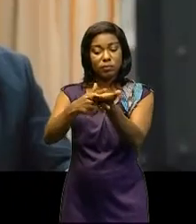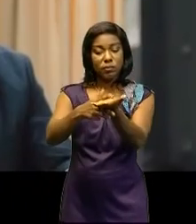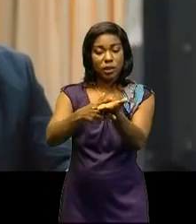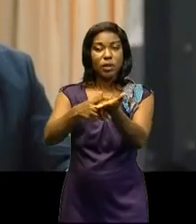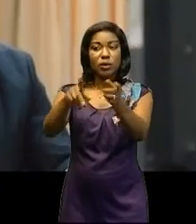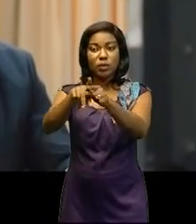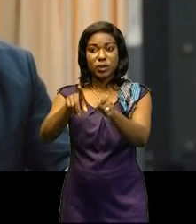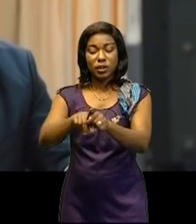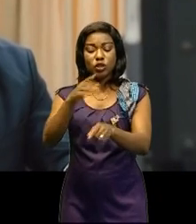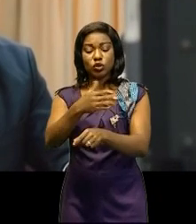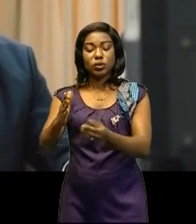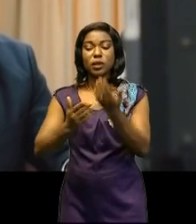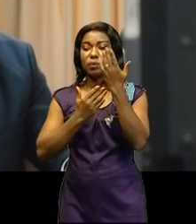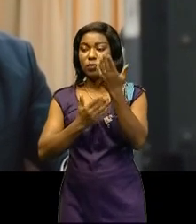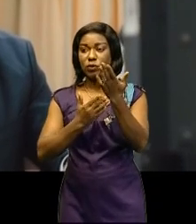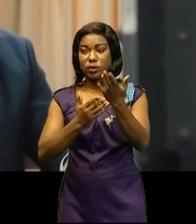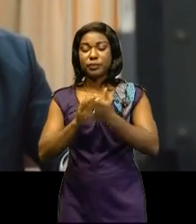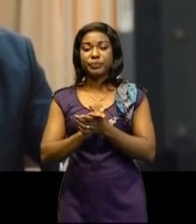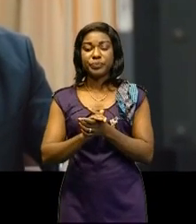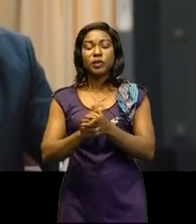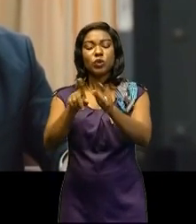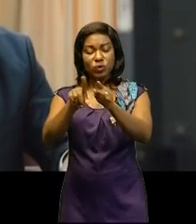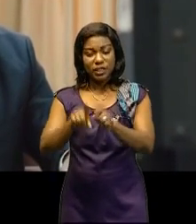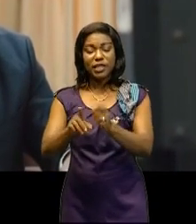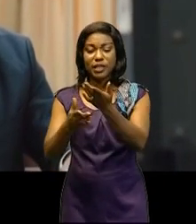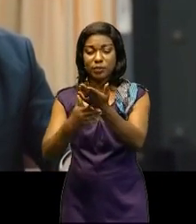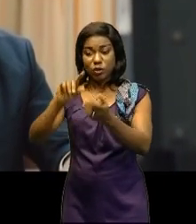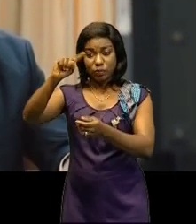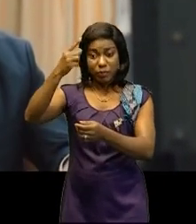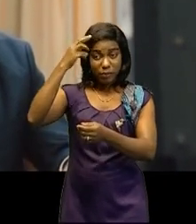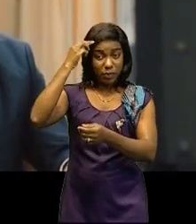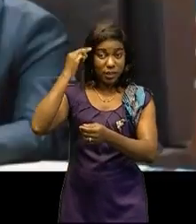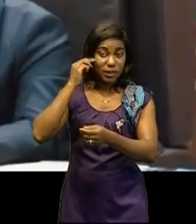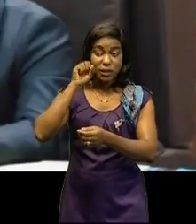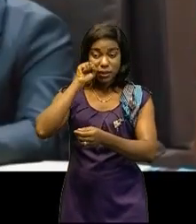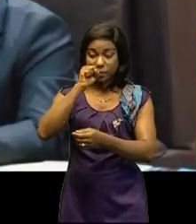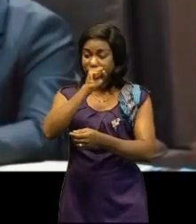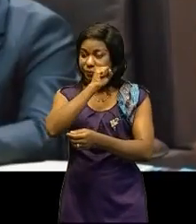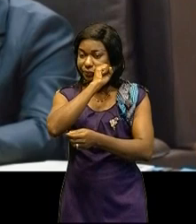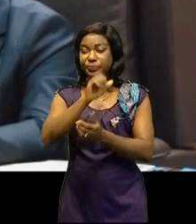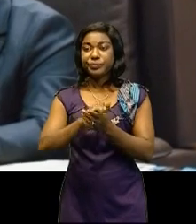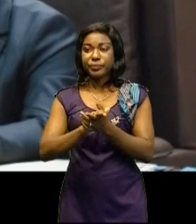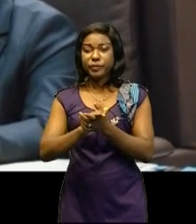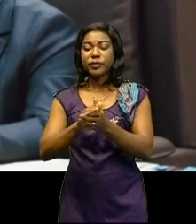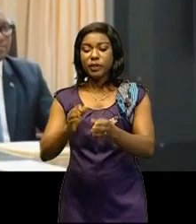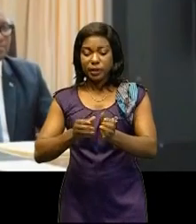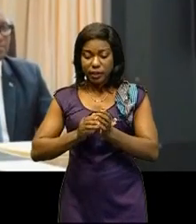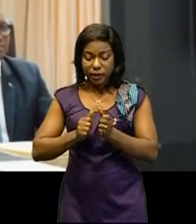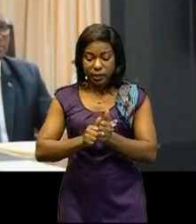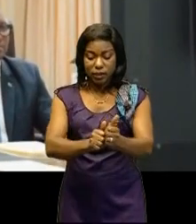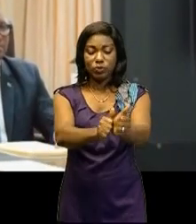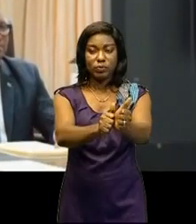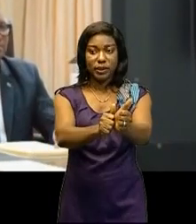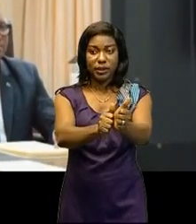de première nécessité. Il a demandé au premier ministre chef du gouvernement de les accompagner